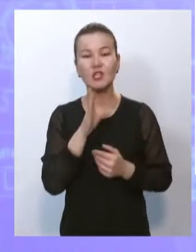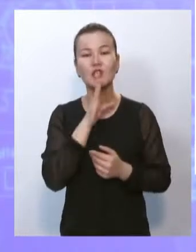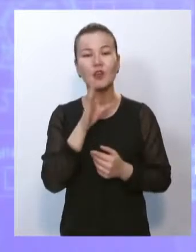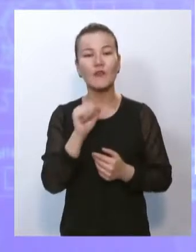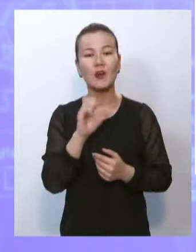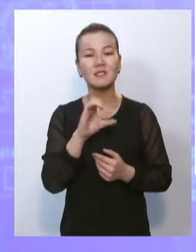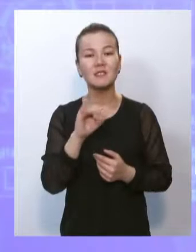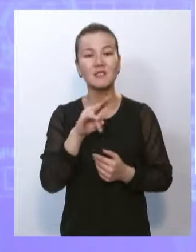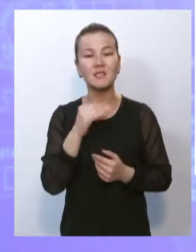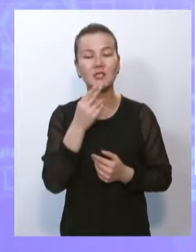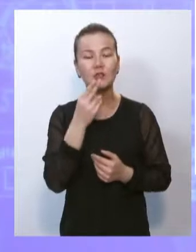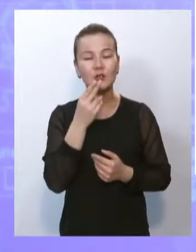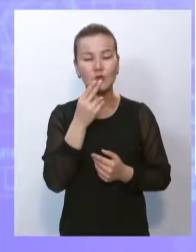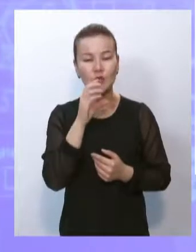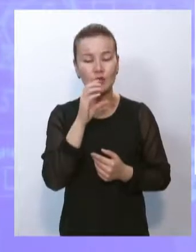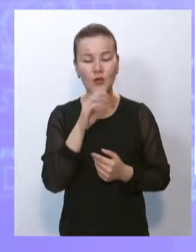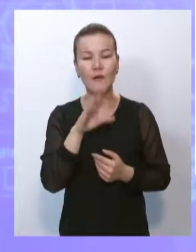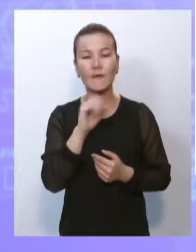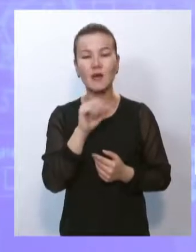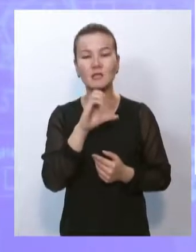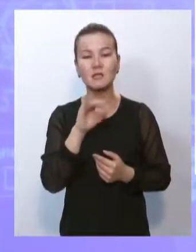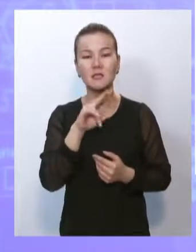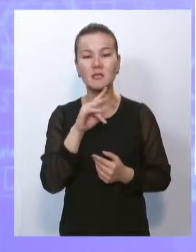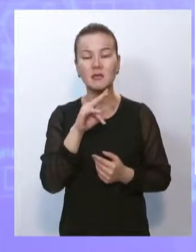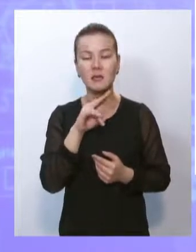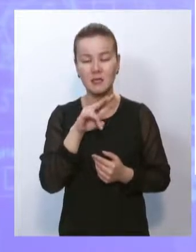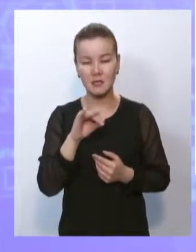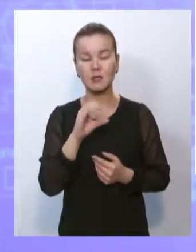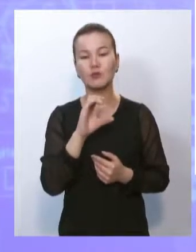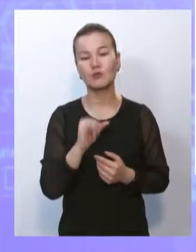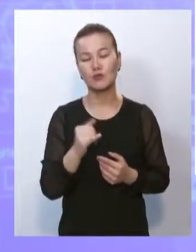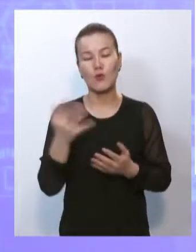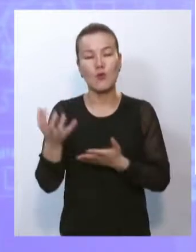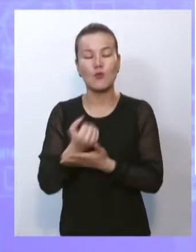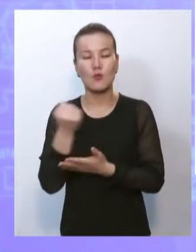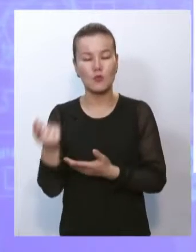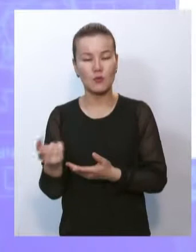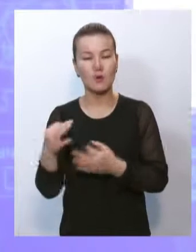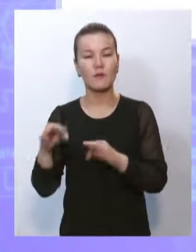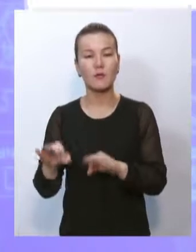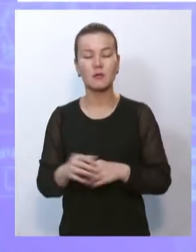выручать потянулись и селе а